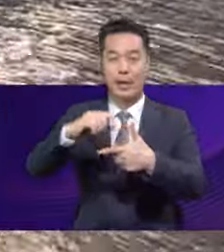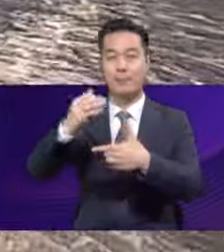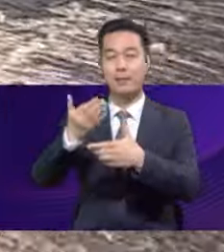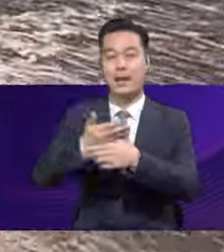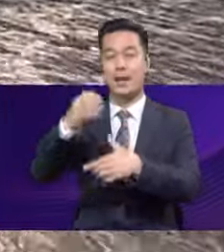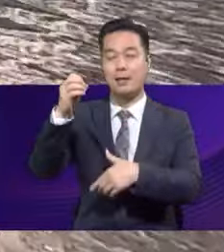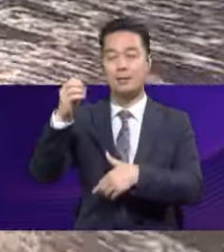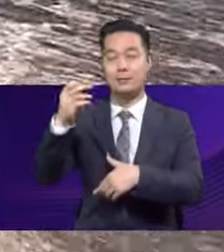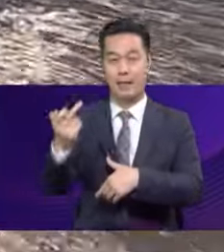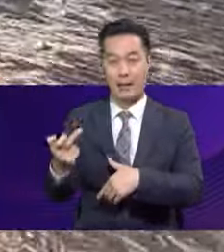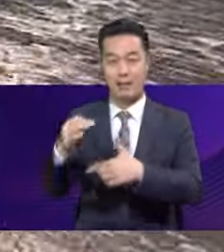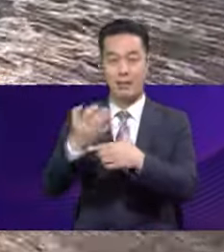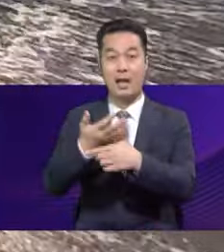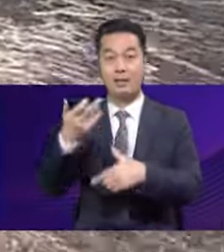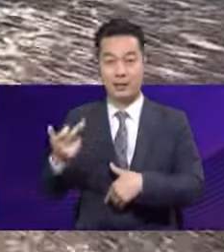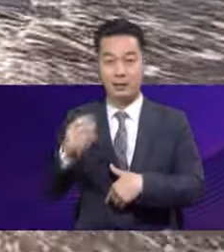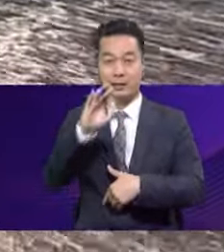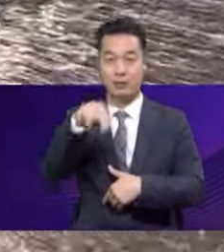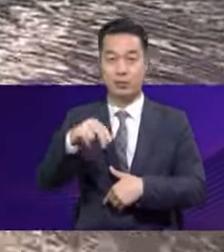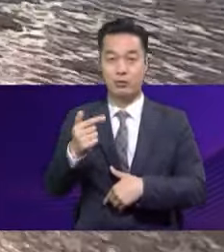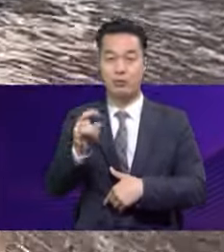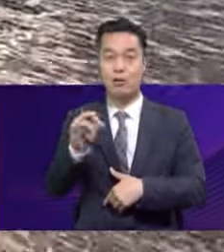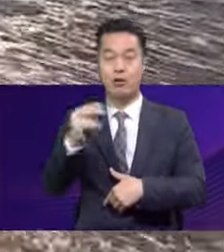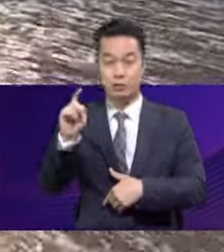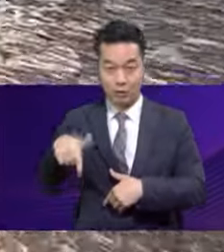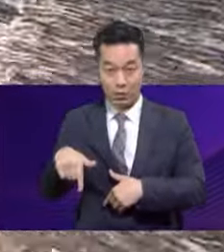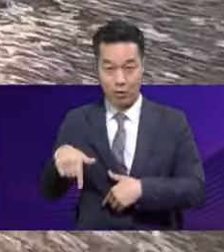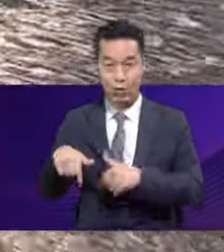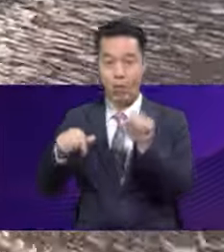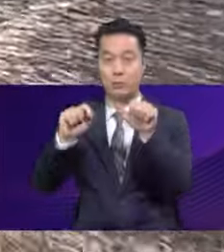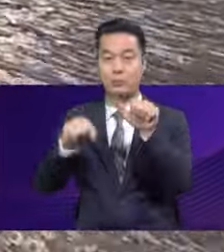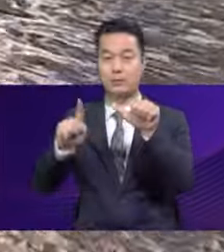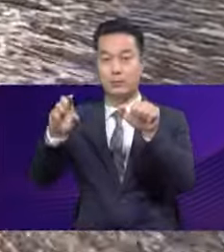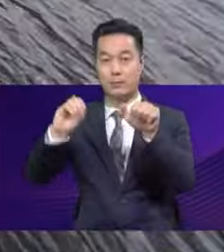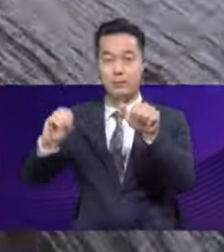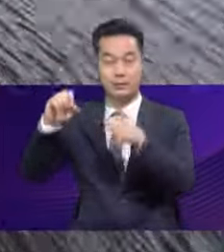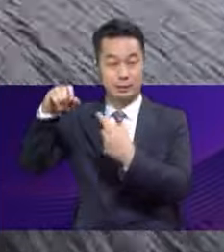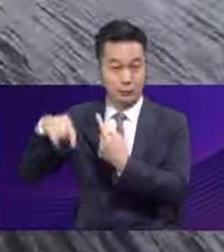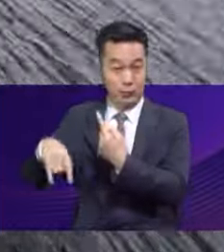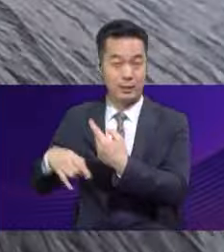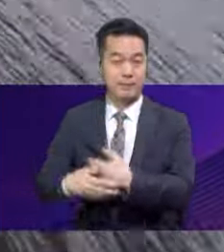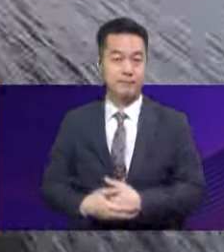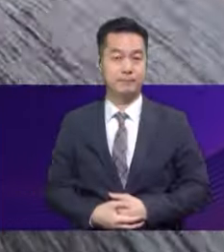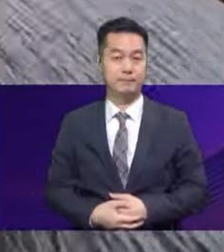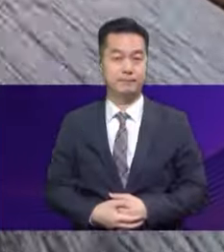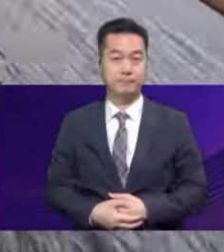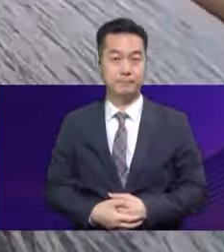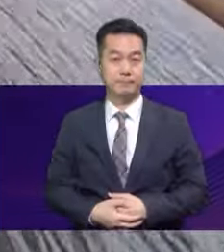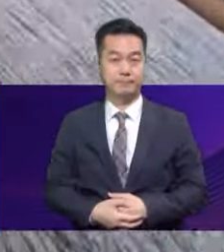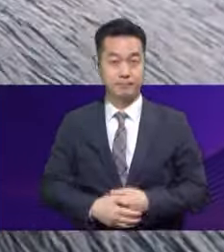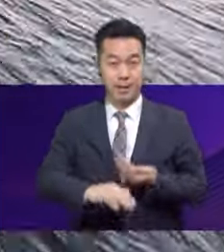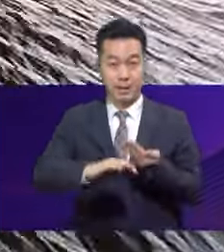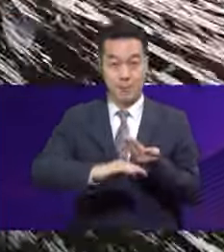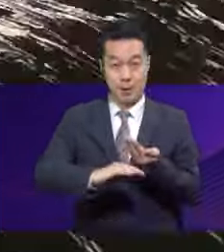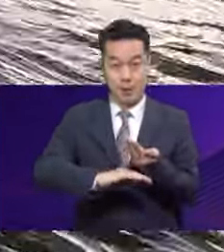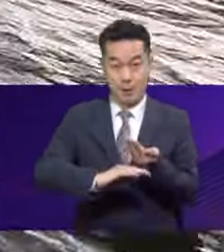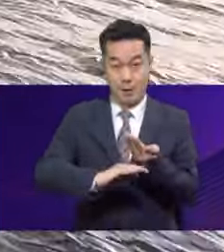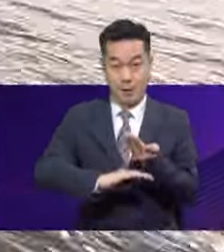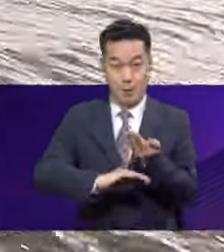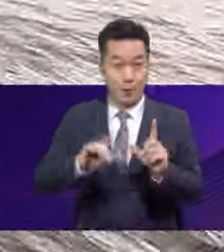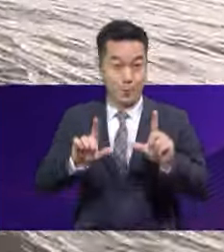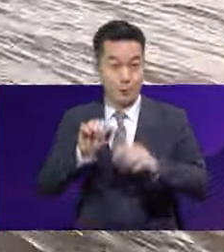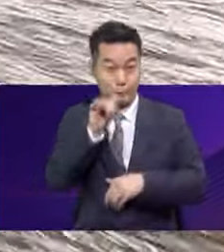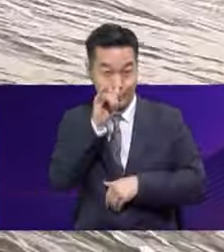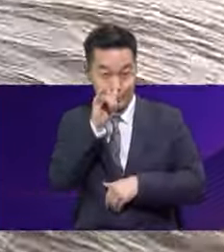보겠습니다. 국민의힘 윤영석 후보가 55.1%로 예측 1위입니다. 네, 보트가 수변위를 거침없이